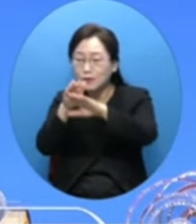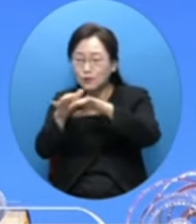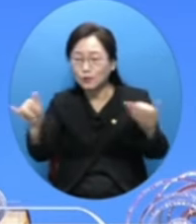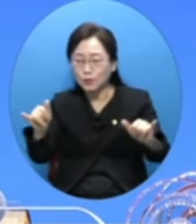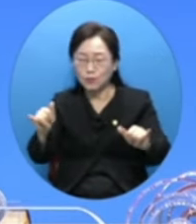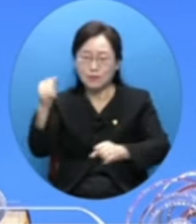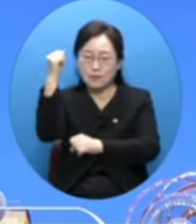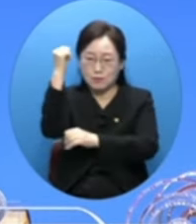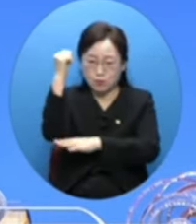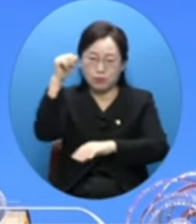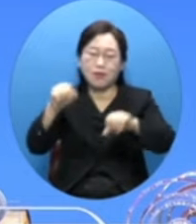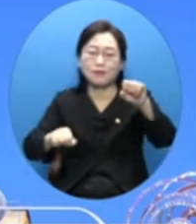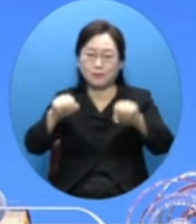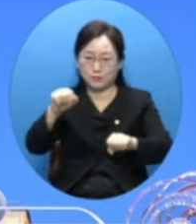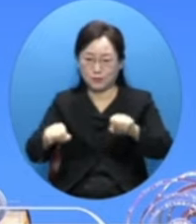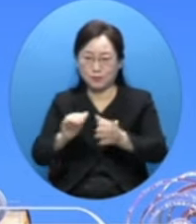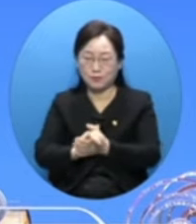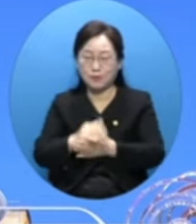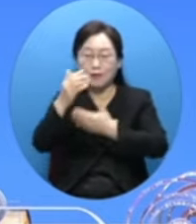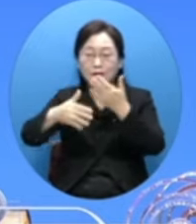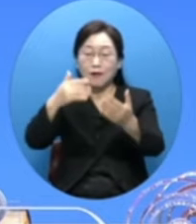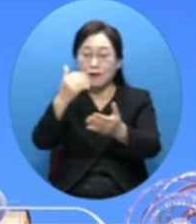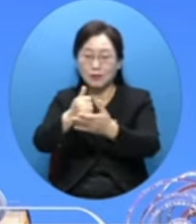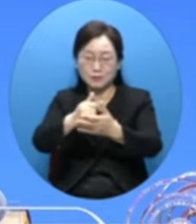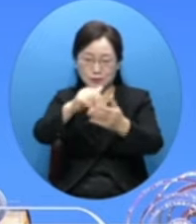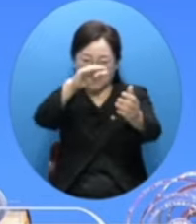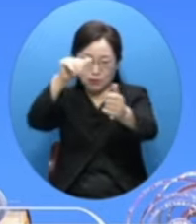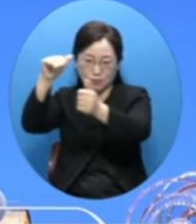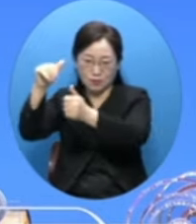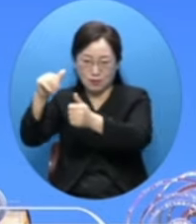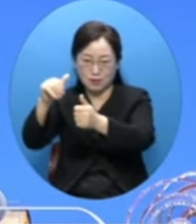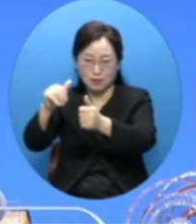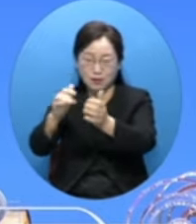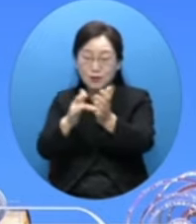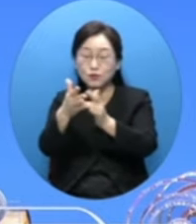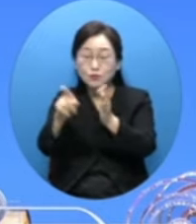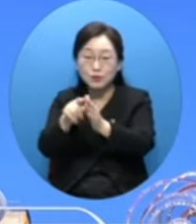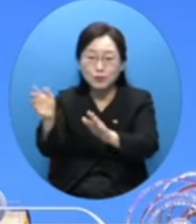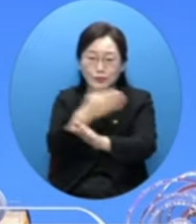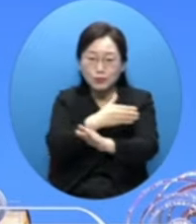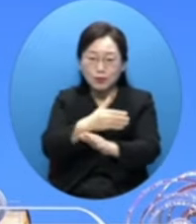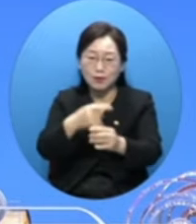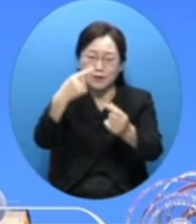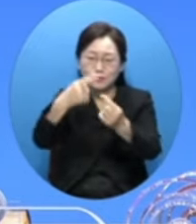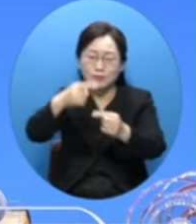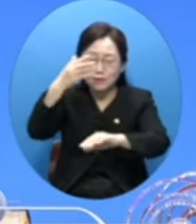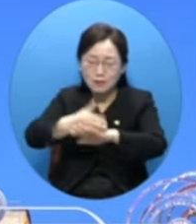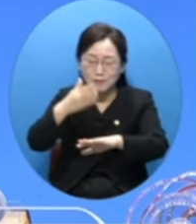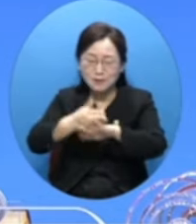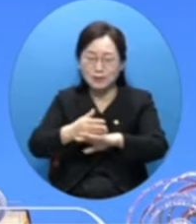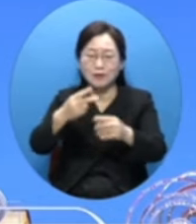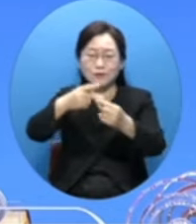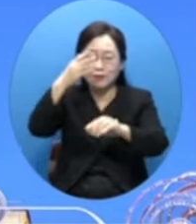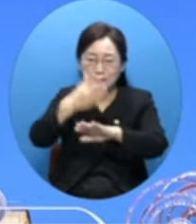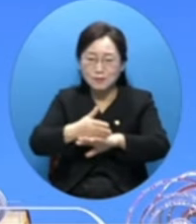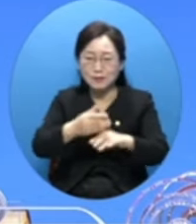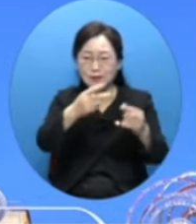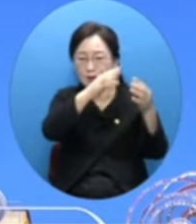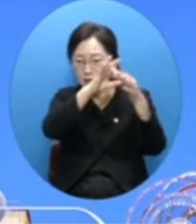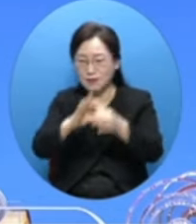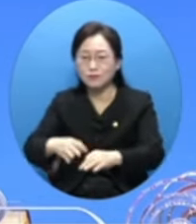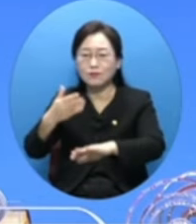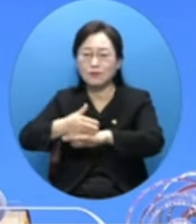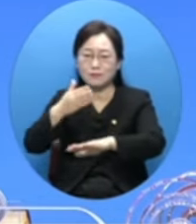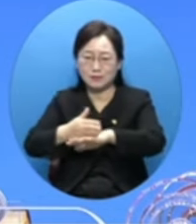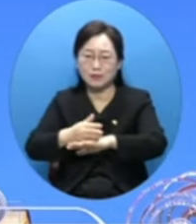것입니다. 우리가 하나님 앞에 부르받고 난 다음 우리 일생은 첫째도 감사, 둘째도 감사, 마지막도 감사가 되어야